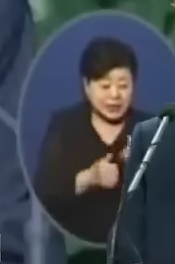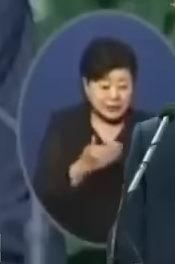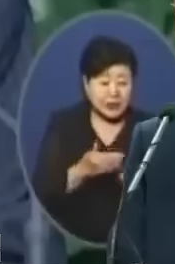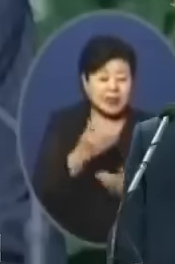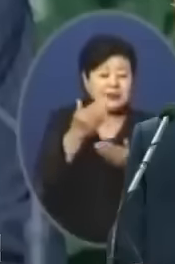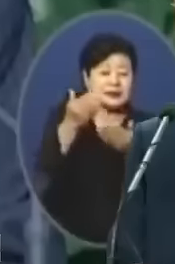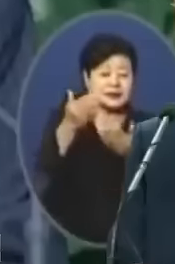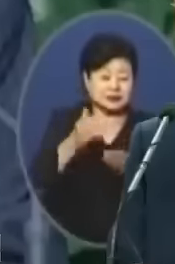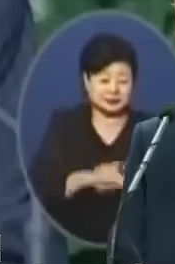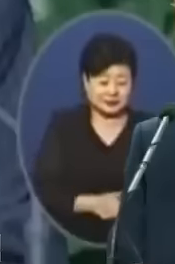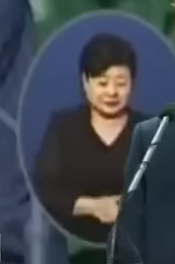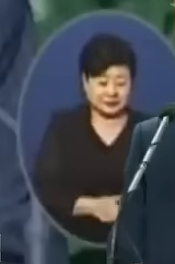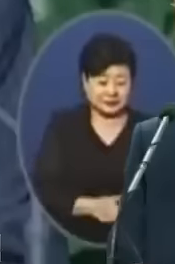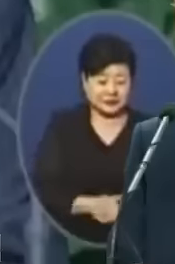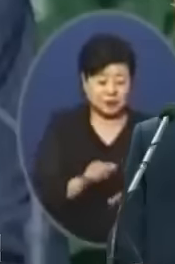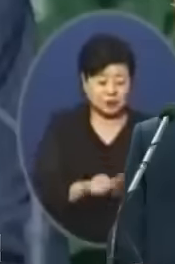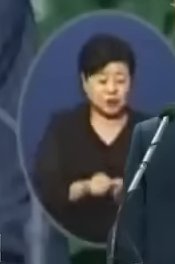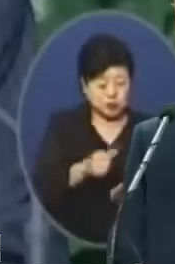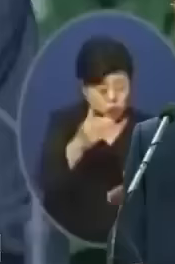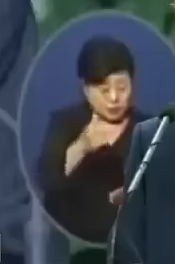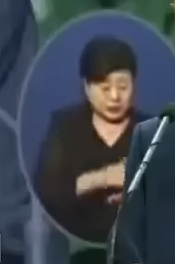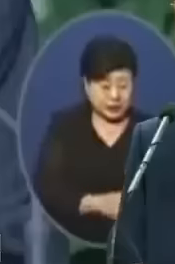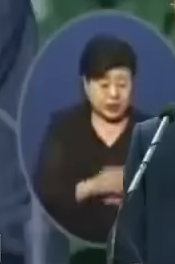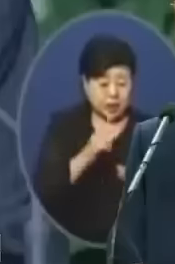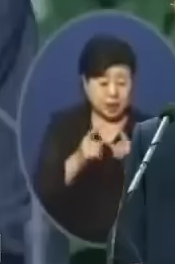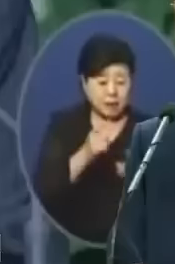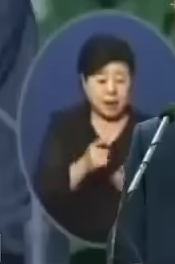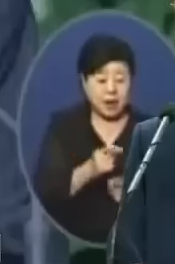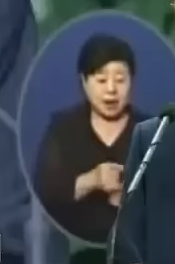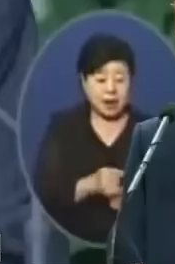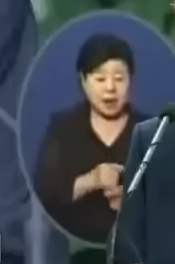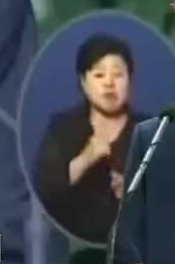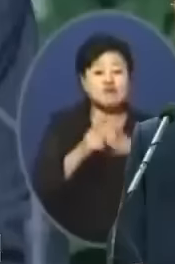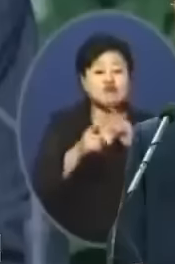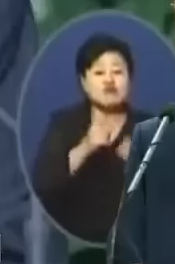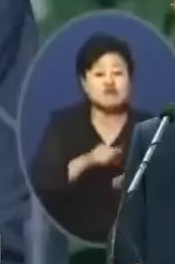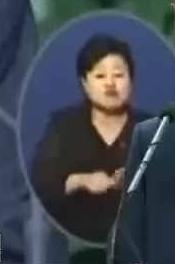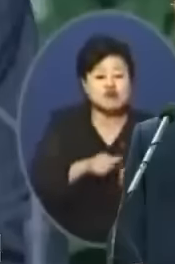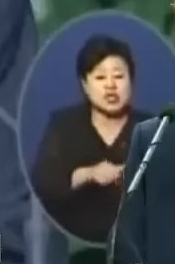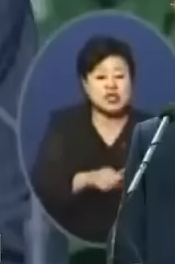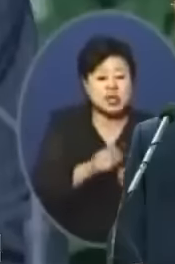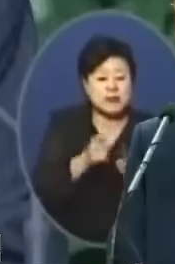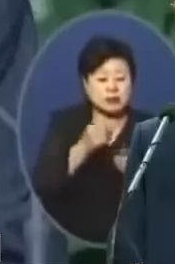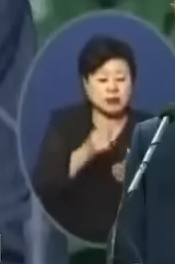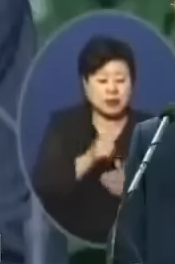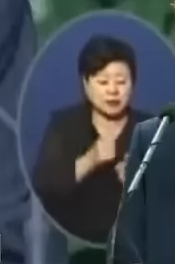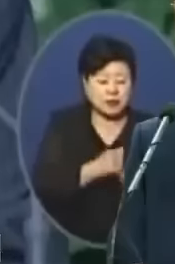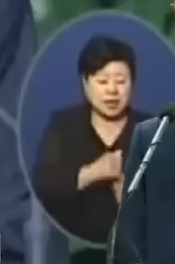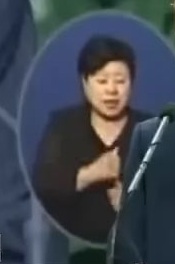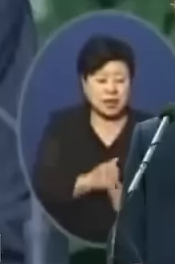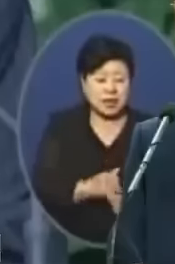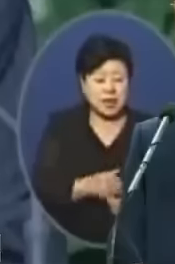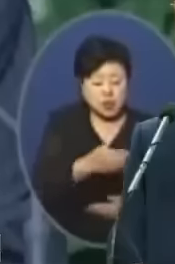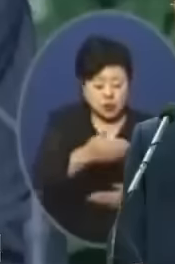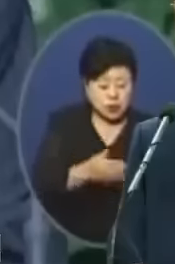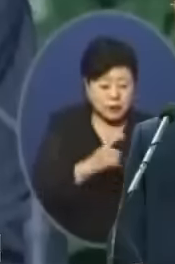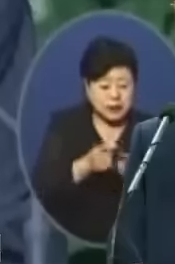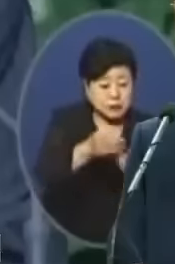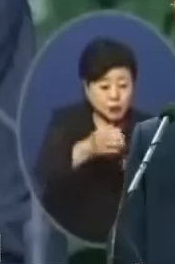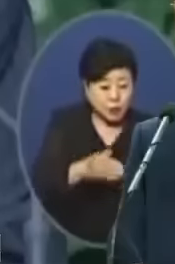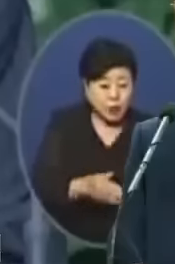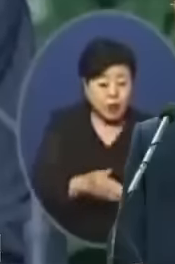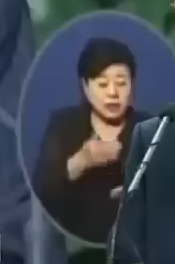하나님께서 이 세상을 살아가는 무기를 주셨는데 말씀이 그 무기인 것입니다. 말씀을 통하여 하나님과 교제하고, 말씀을